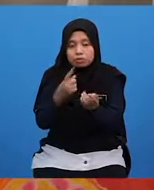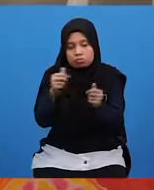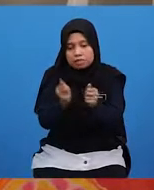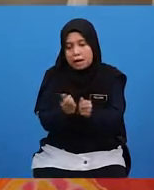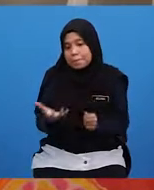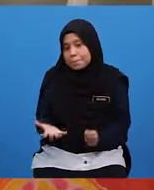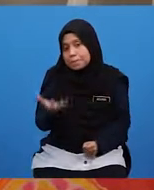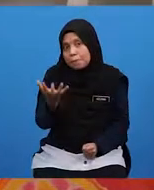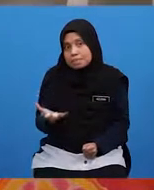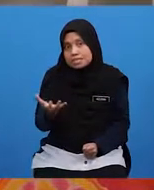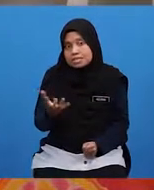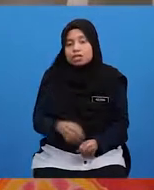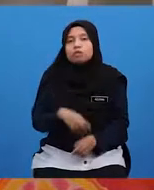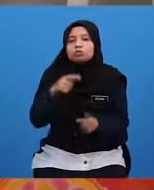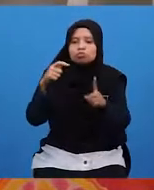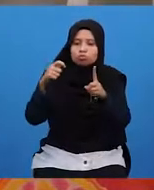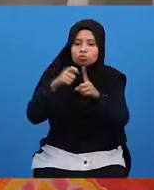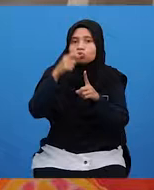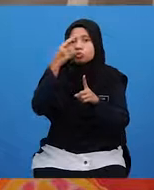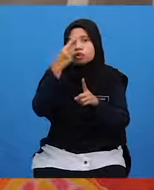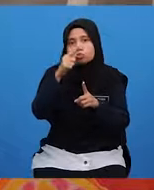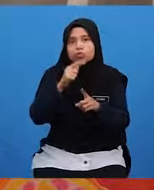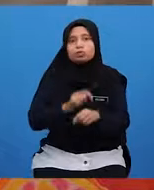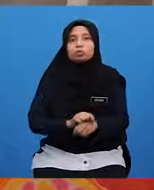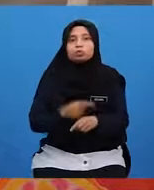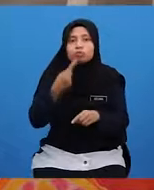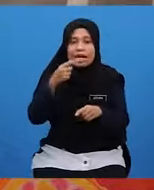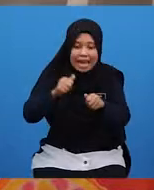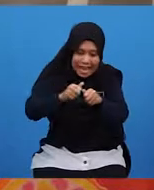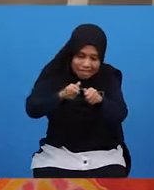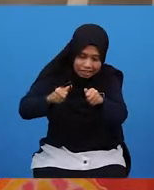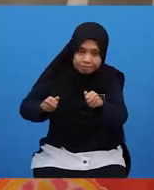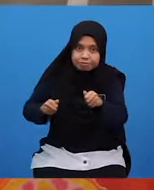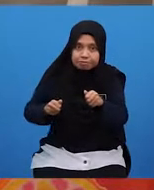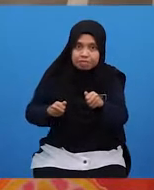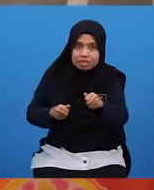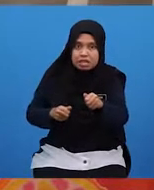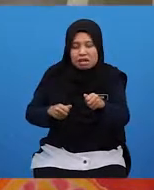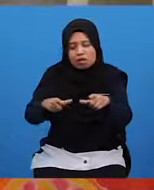penapis. Tujuannya adalah bagi mengelakkan